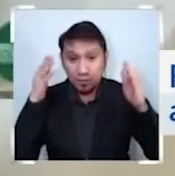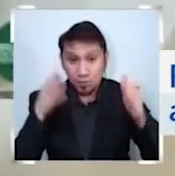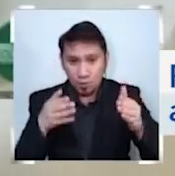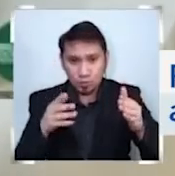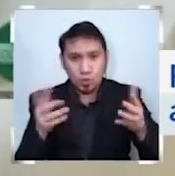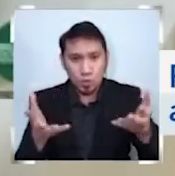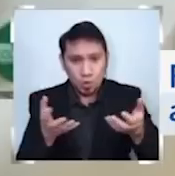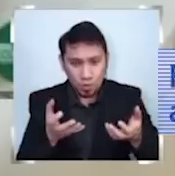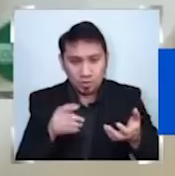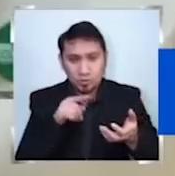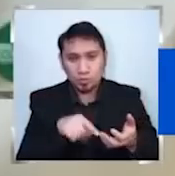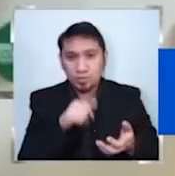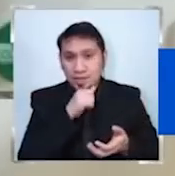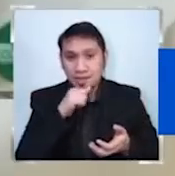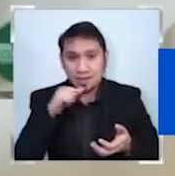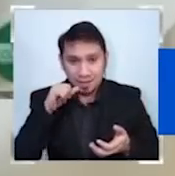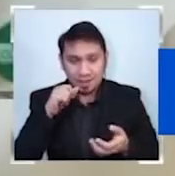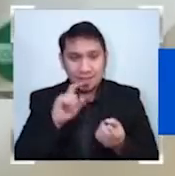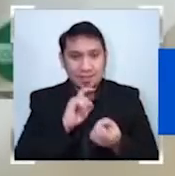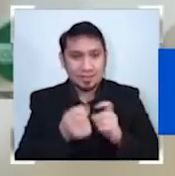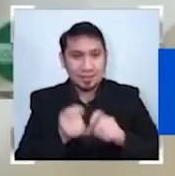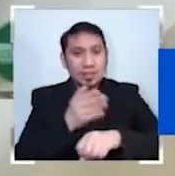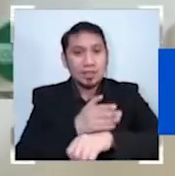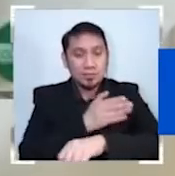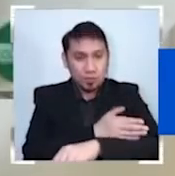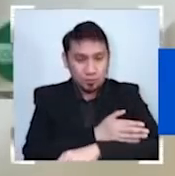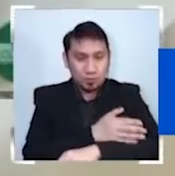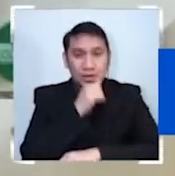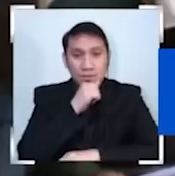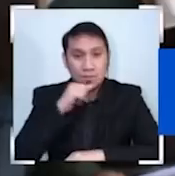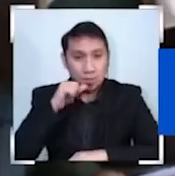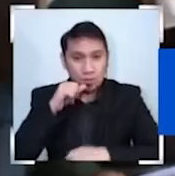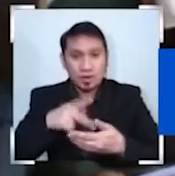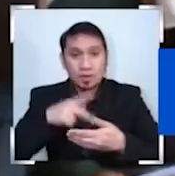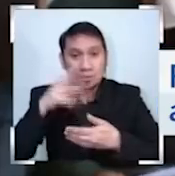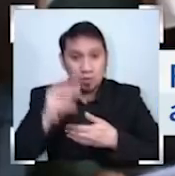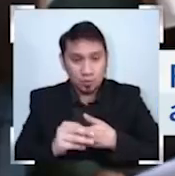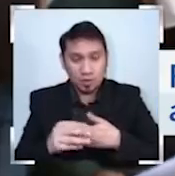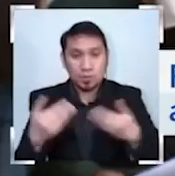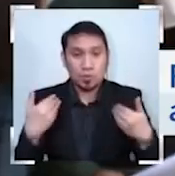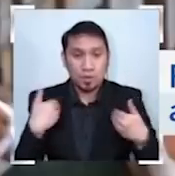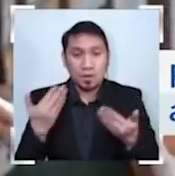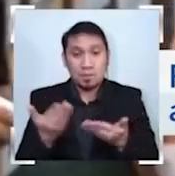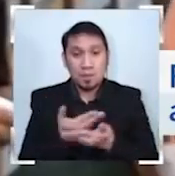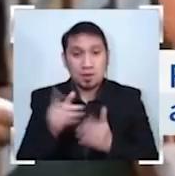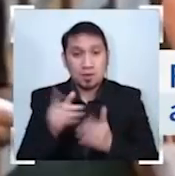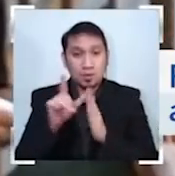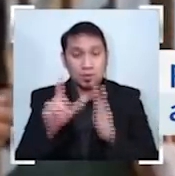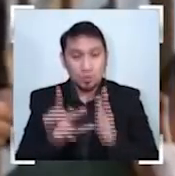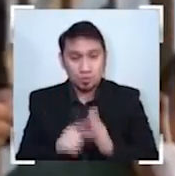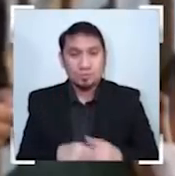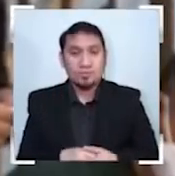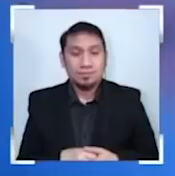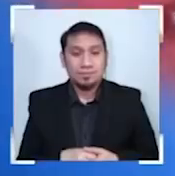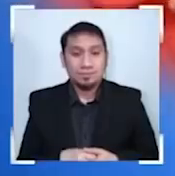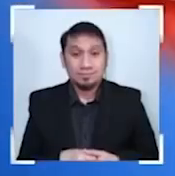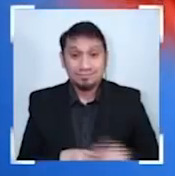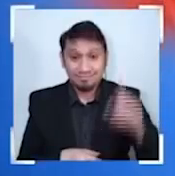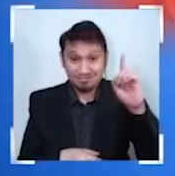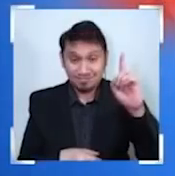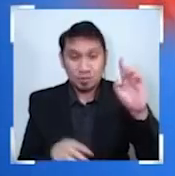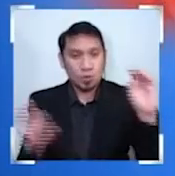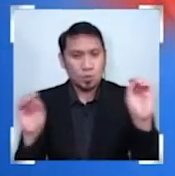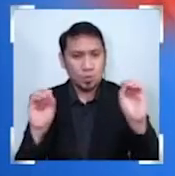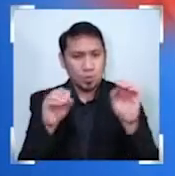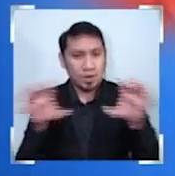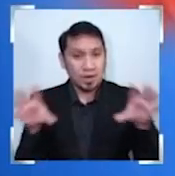Dapat magkaroon tayo ng bagong agrarian reform program through another law. Si Caliodi de Guzman wala ring aktibidad. Pero sa